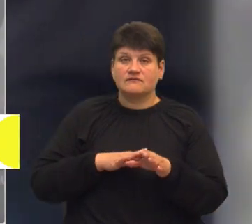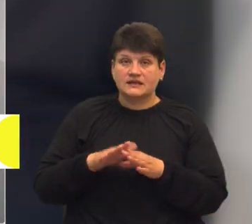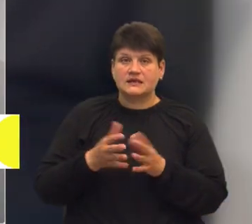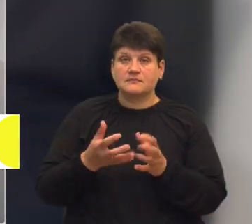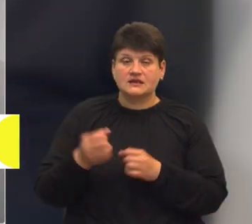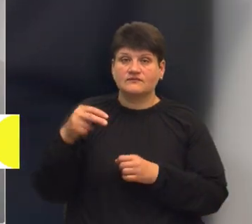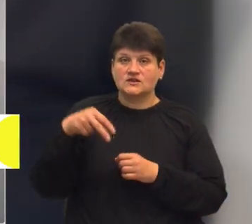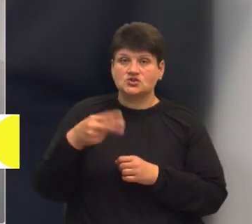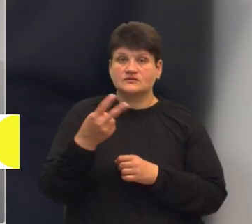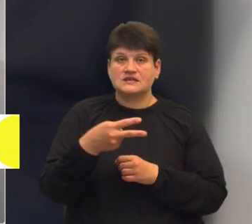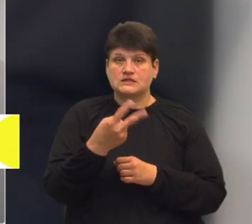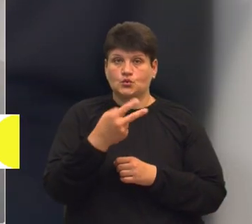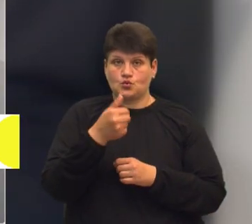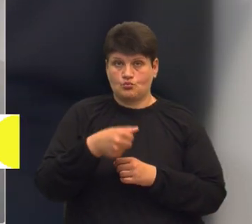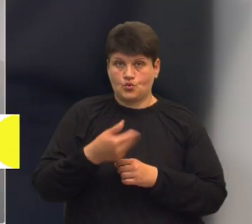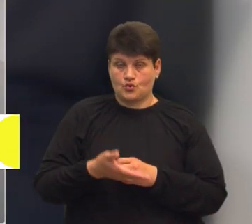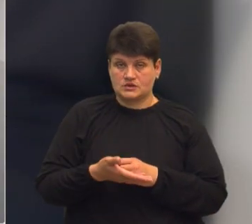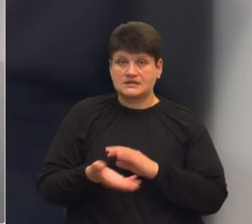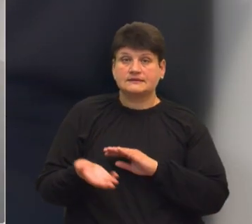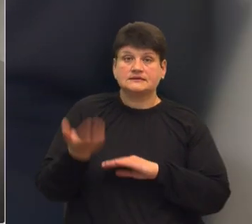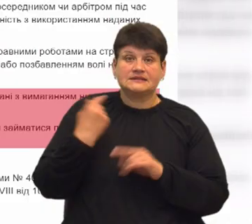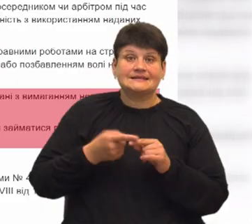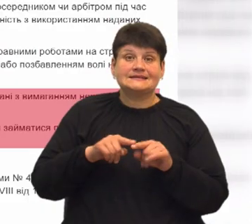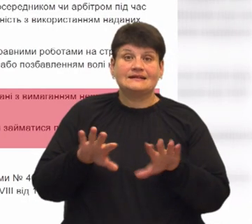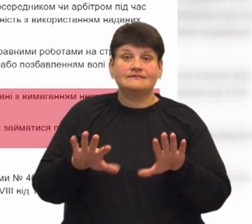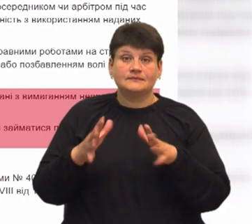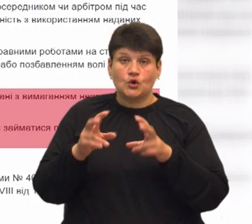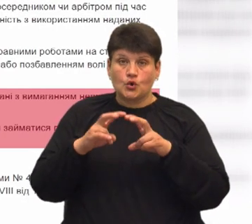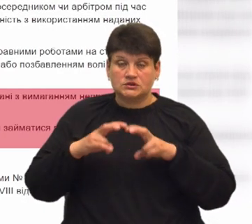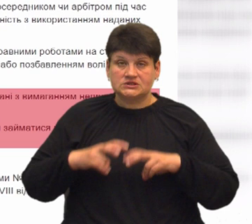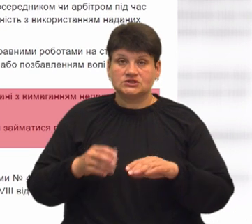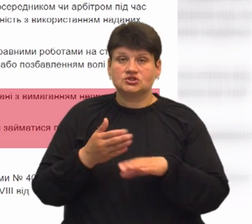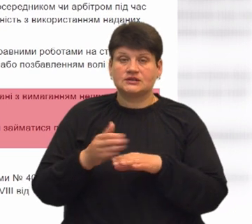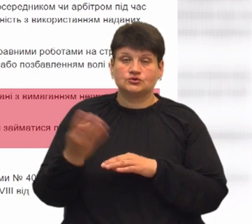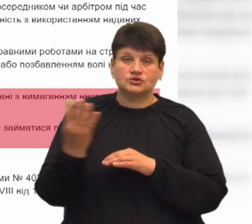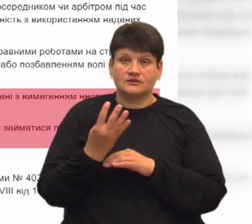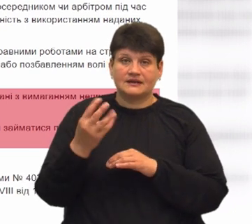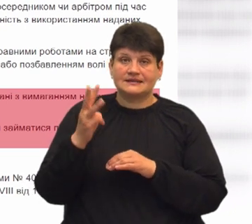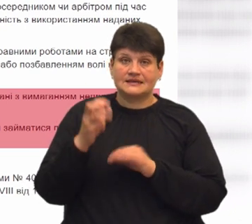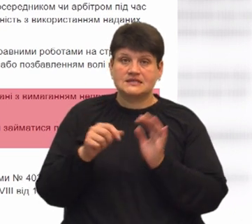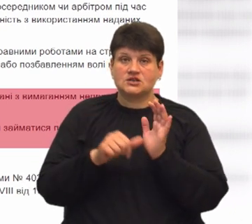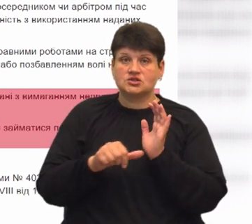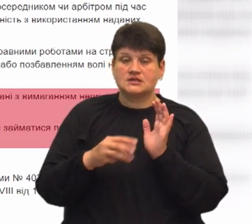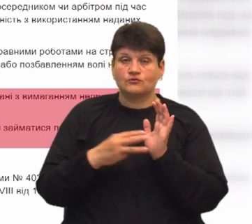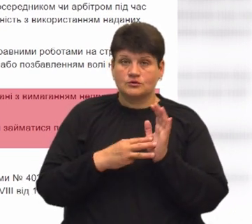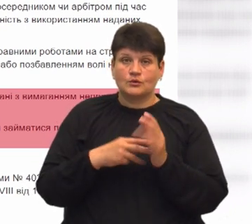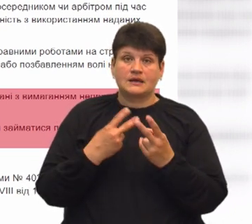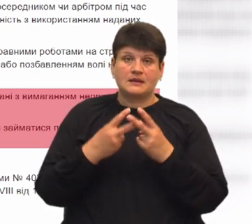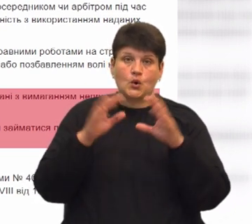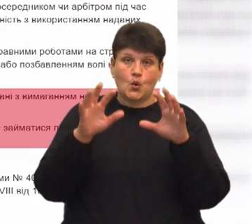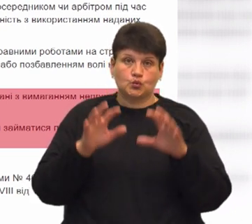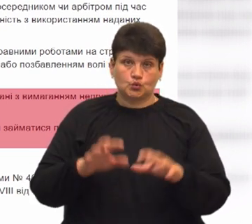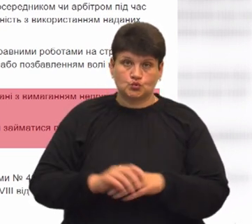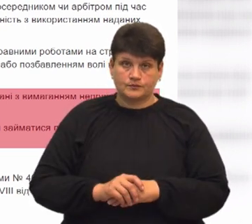2022 році. Попередньо цей випадок розслідують за частиною 4 статті 368 Кримінального кодексу.